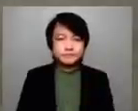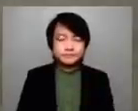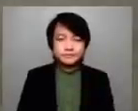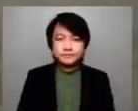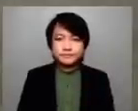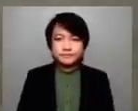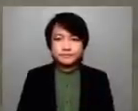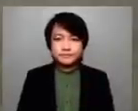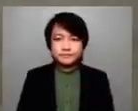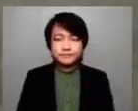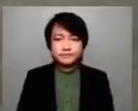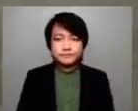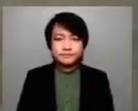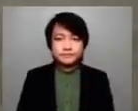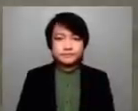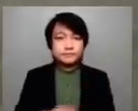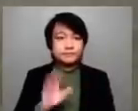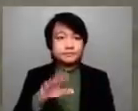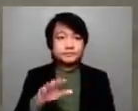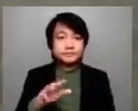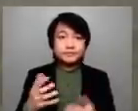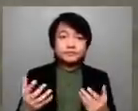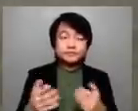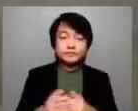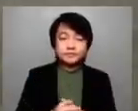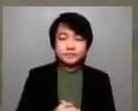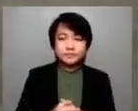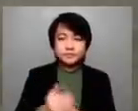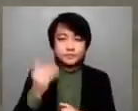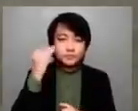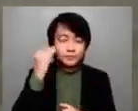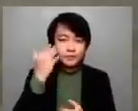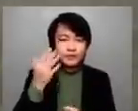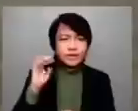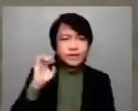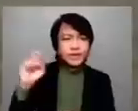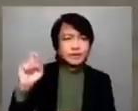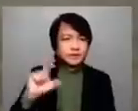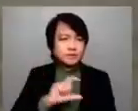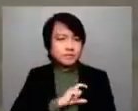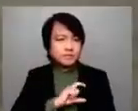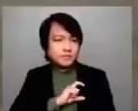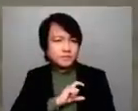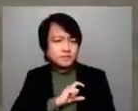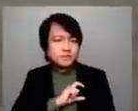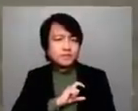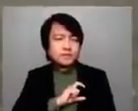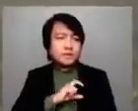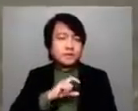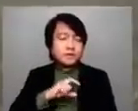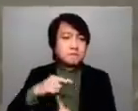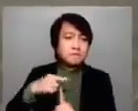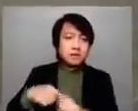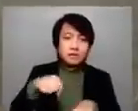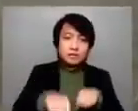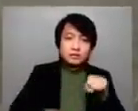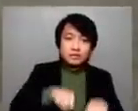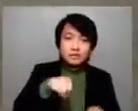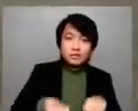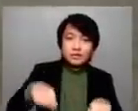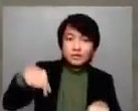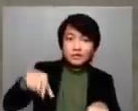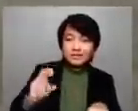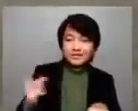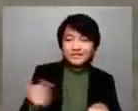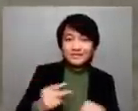sa naunang insidente ng awi kalsada sa pagitan naman ng dating pulis at ng isang siklista sa Quezon City humin ng tulong ang anak ng